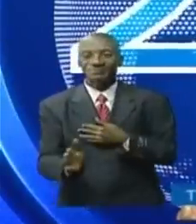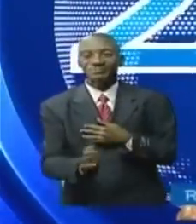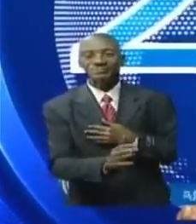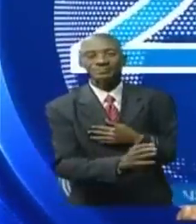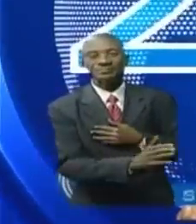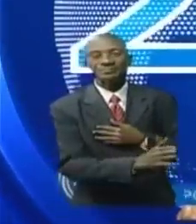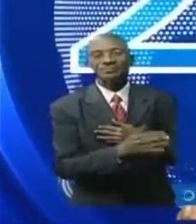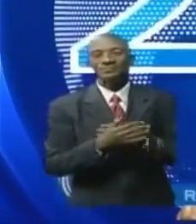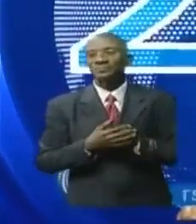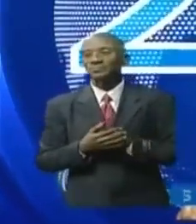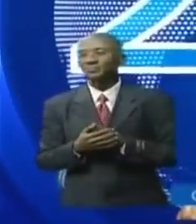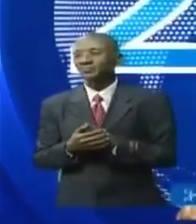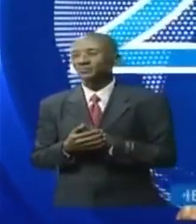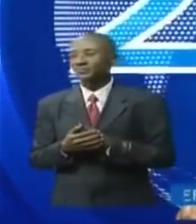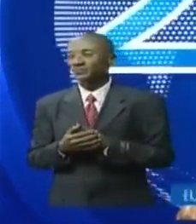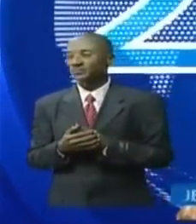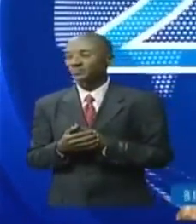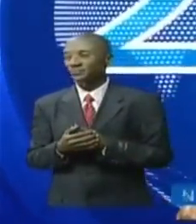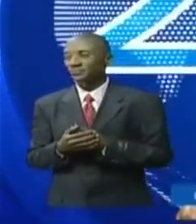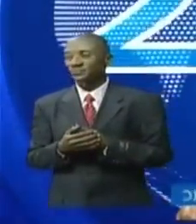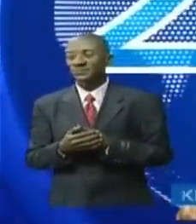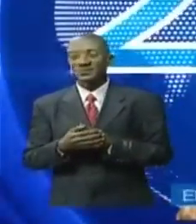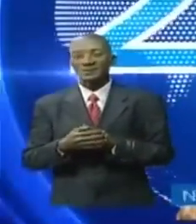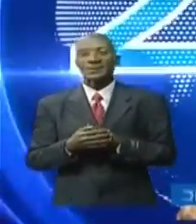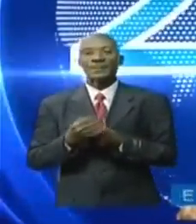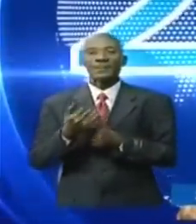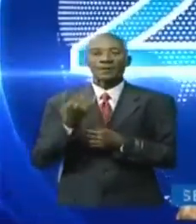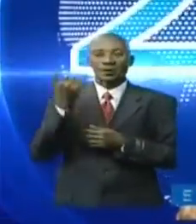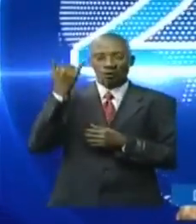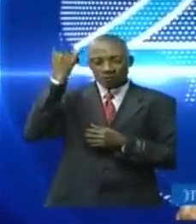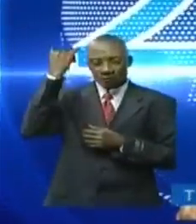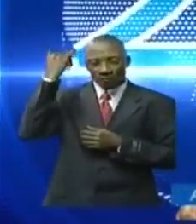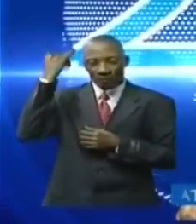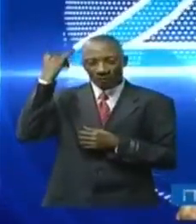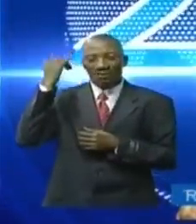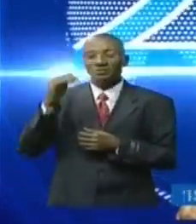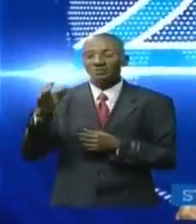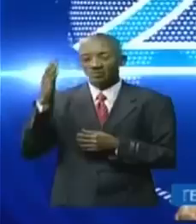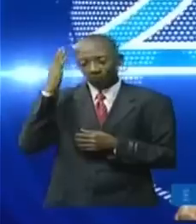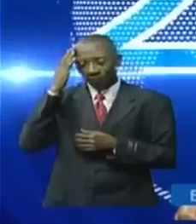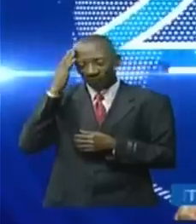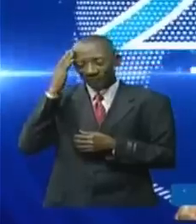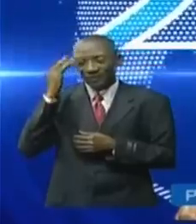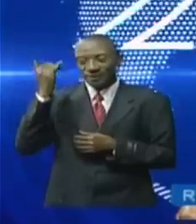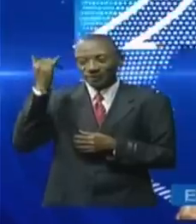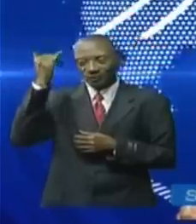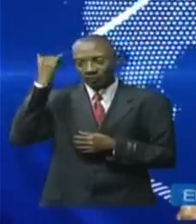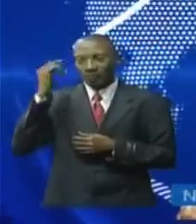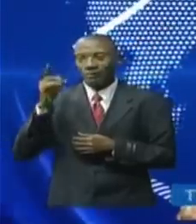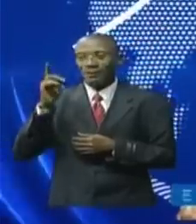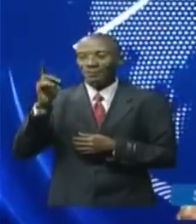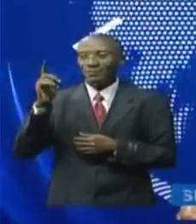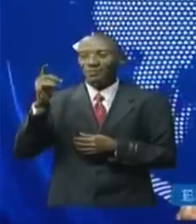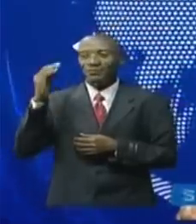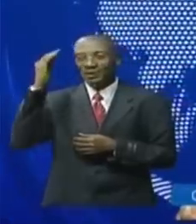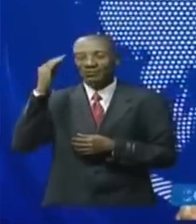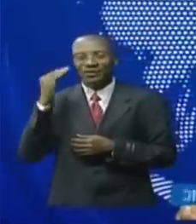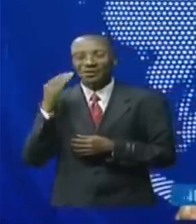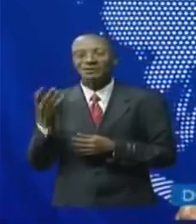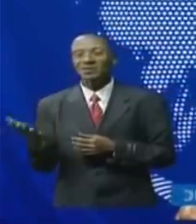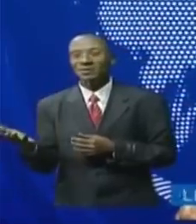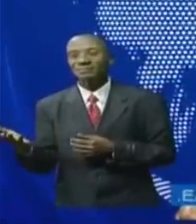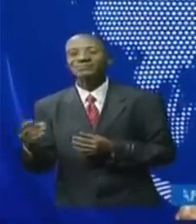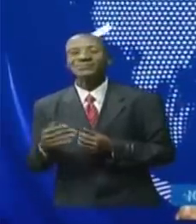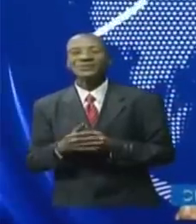Culturellement, Patrice Emery Lumumba appartenait à une association appelée Anamongo. Cette structure a organisé une marche